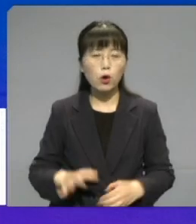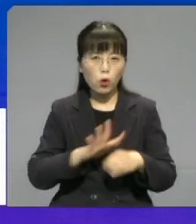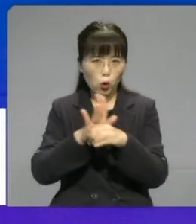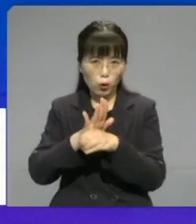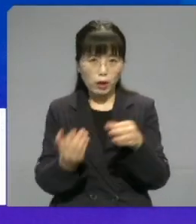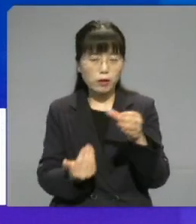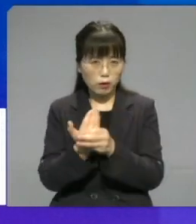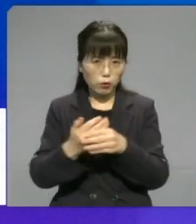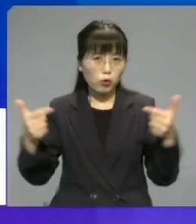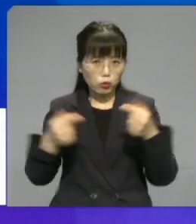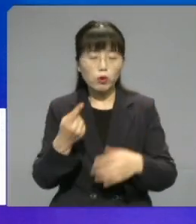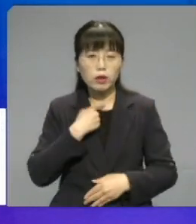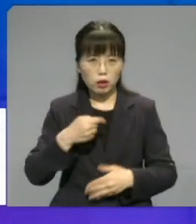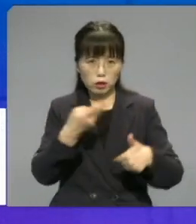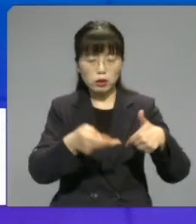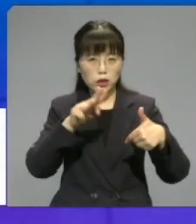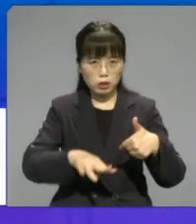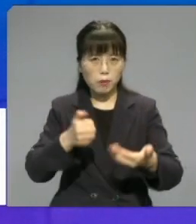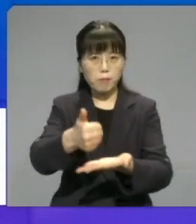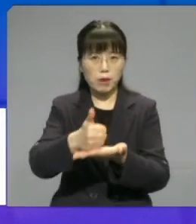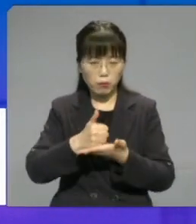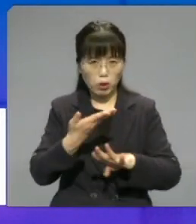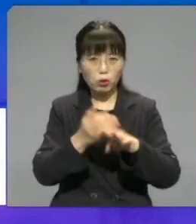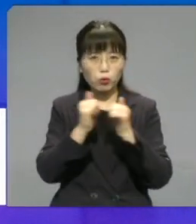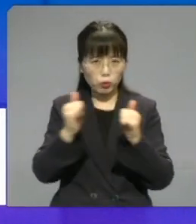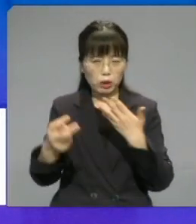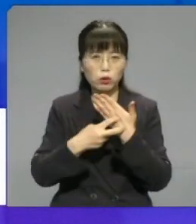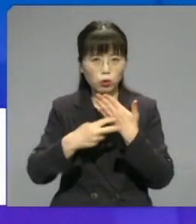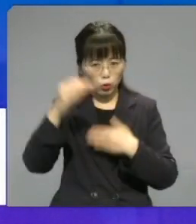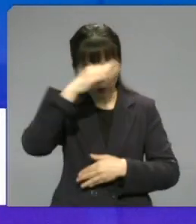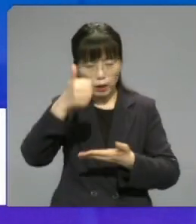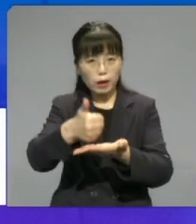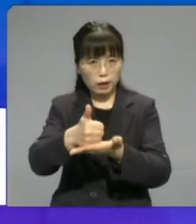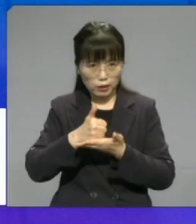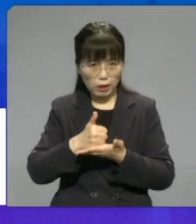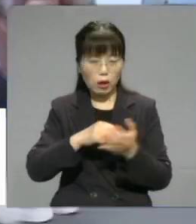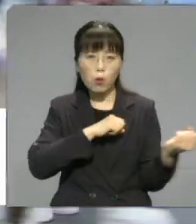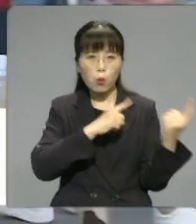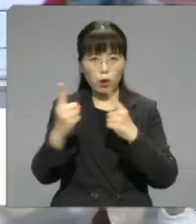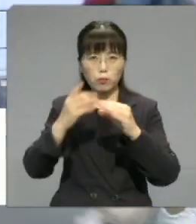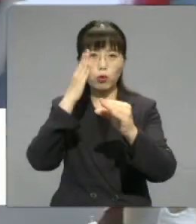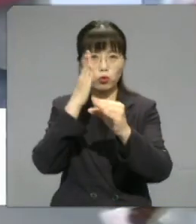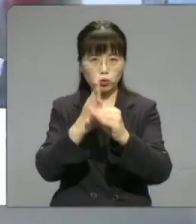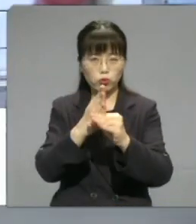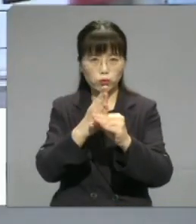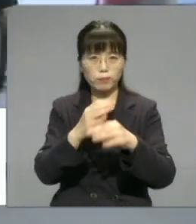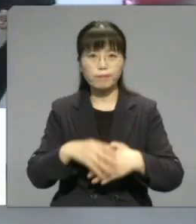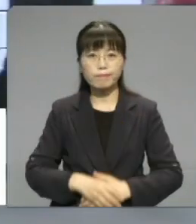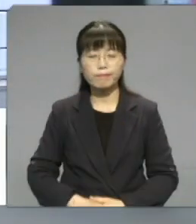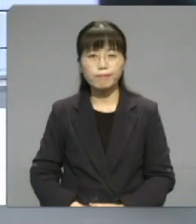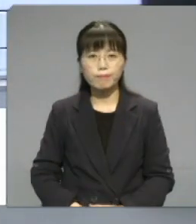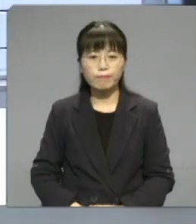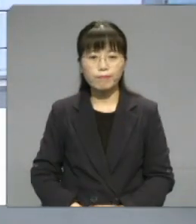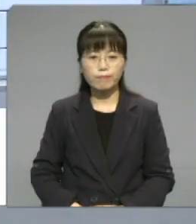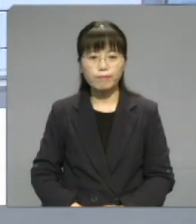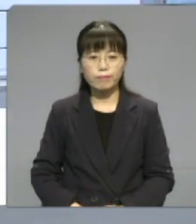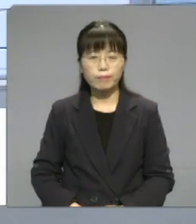코로나 사태로 급감했던 인천방문 외국인 의료 관광객이 꾸준히 회복되고 있는 것으로